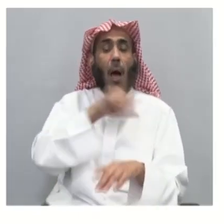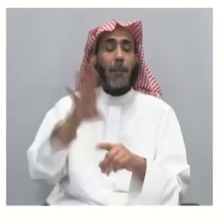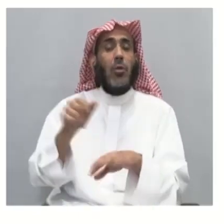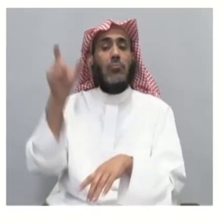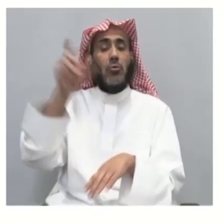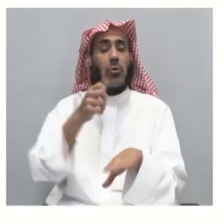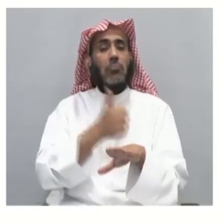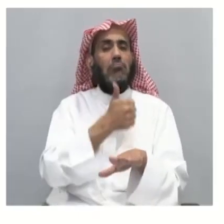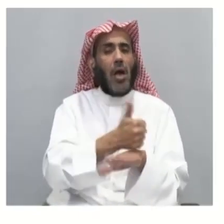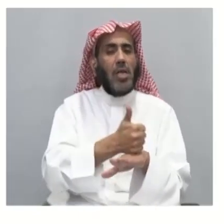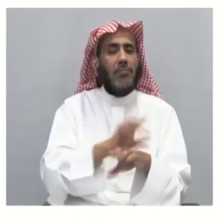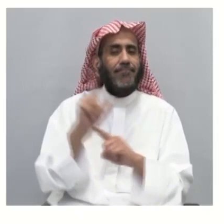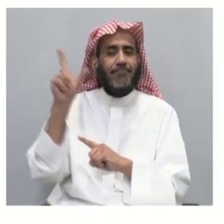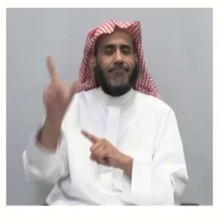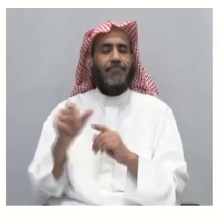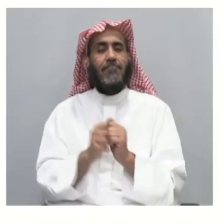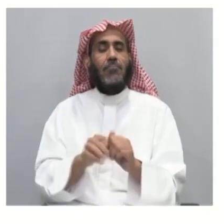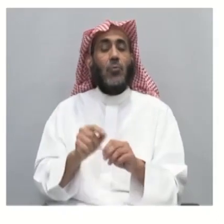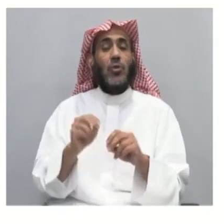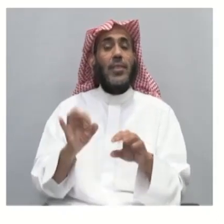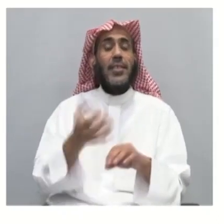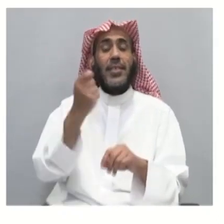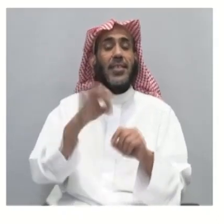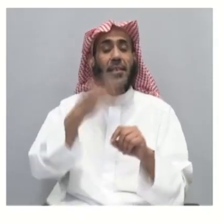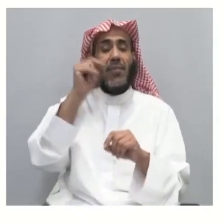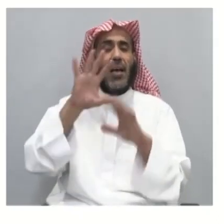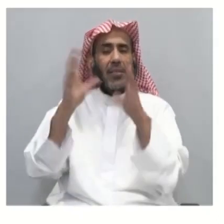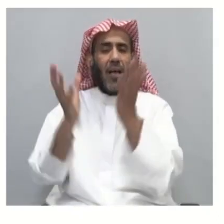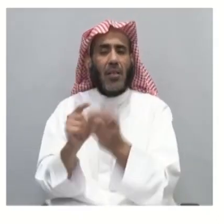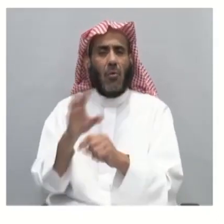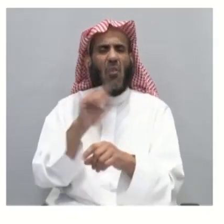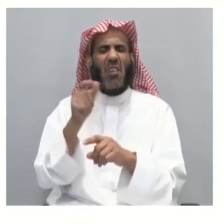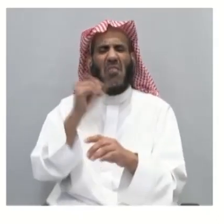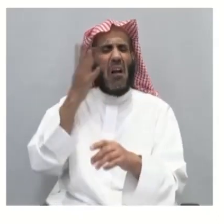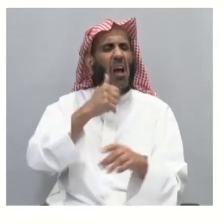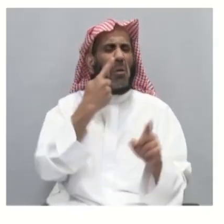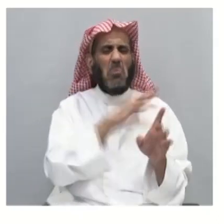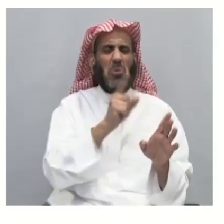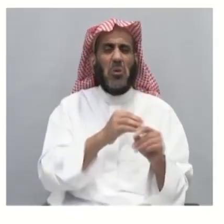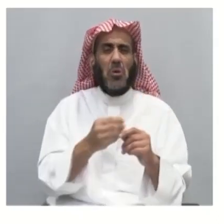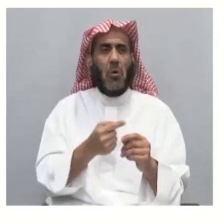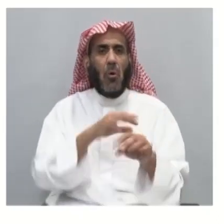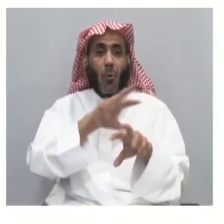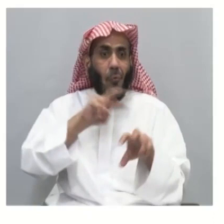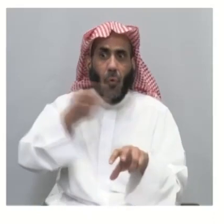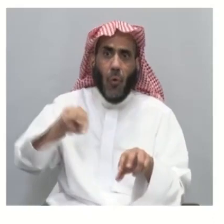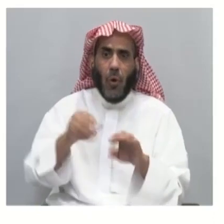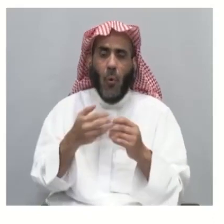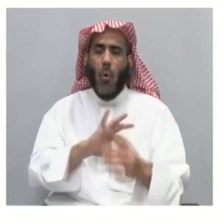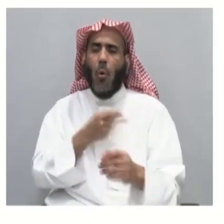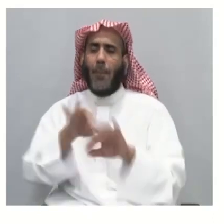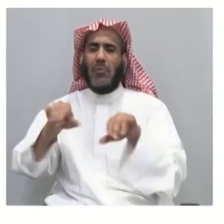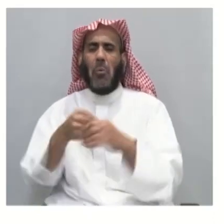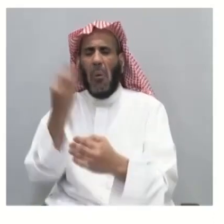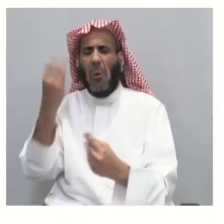رئيسه ثم ثم اشرنا الى صفات هذه الشخصيه بالنسبه لفهد غير مطيع وفضولي ويحب السباحه يضيع اثناء النزهه